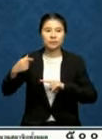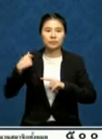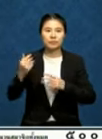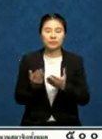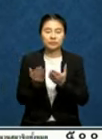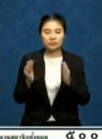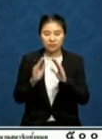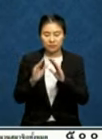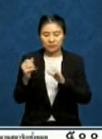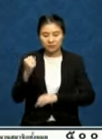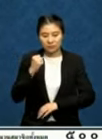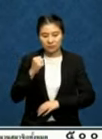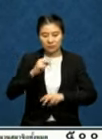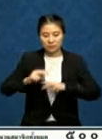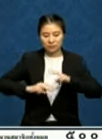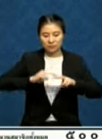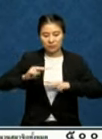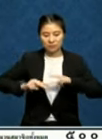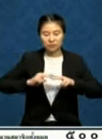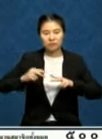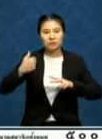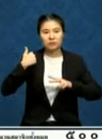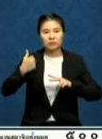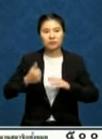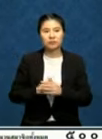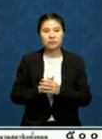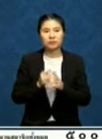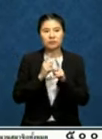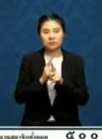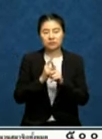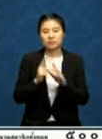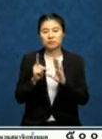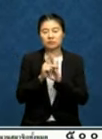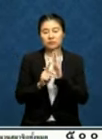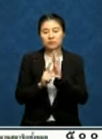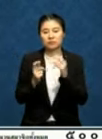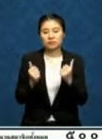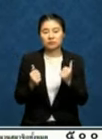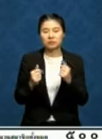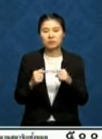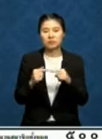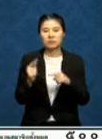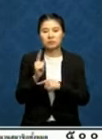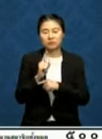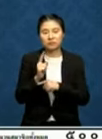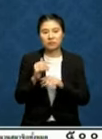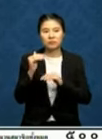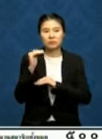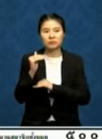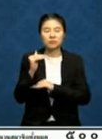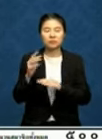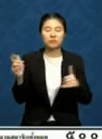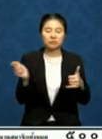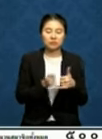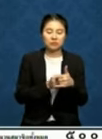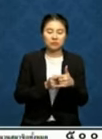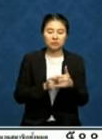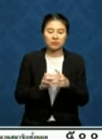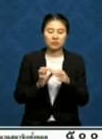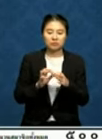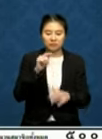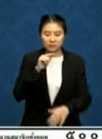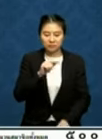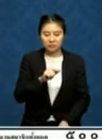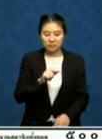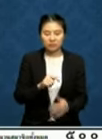อบครัวผู้มีอำนาจปกครองบุตรตามประมวลกฎหมายแพ่งนี้ควรมีการจำกัดกรอบการลงโทษการสั่งสอนบุ